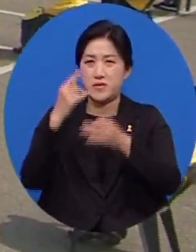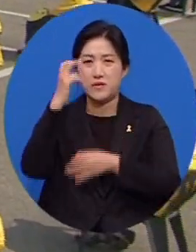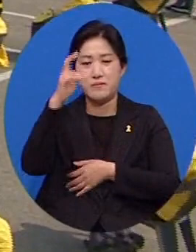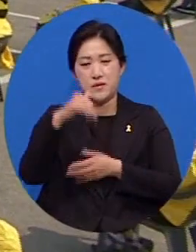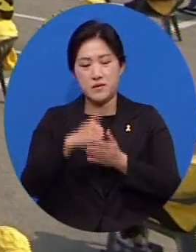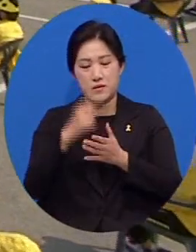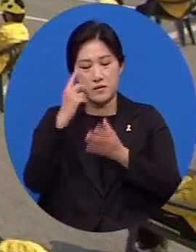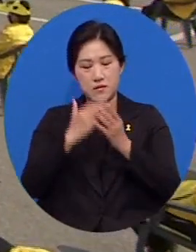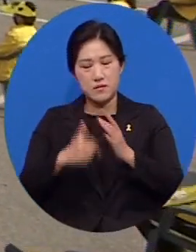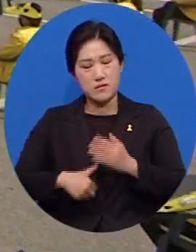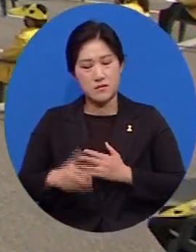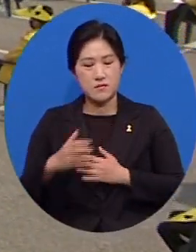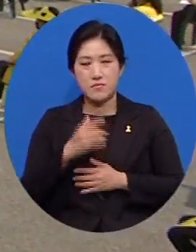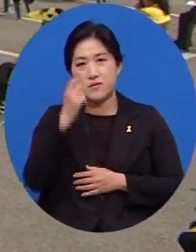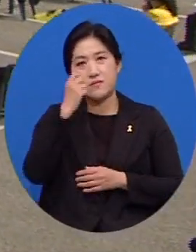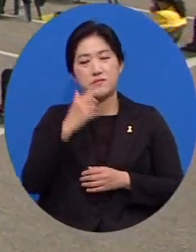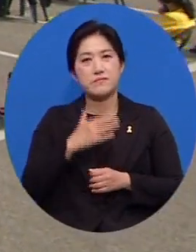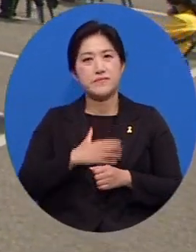미안했습니다.